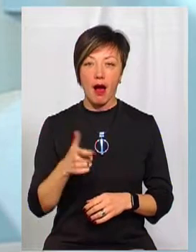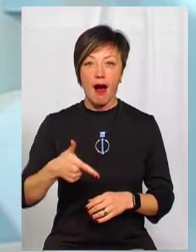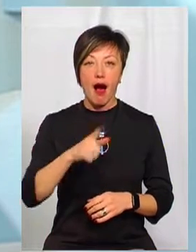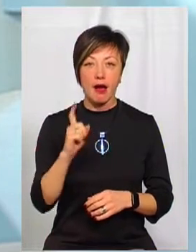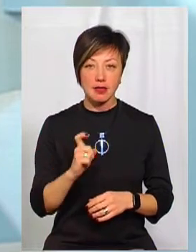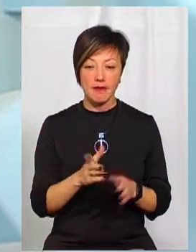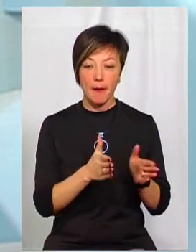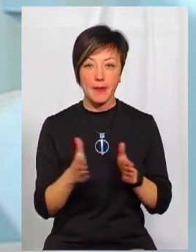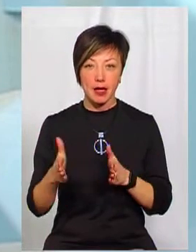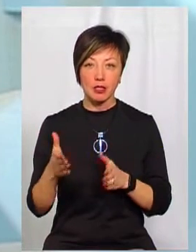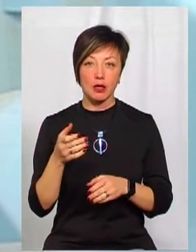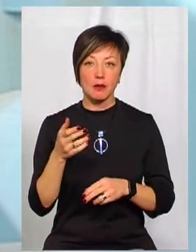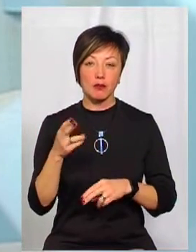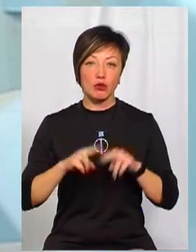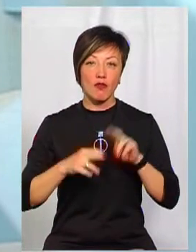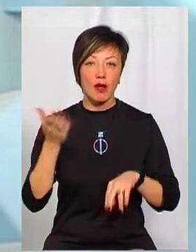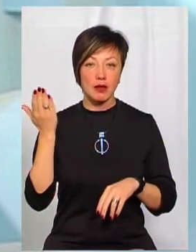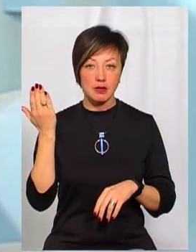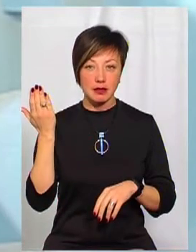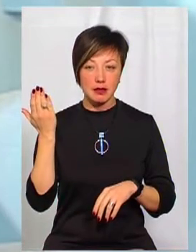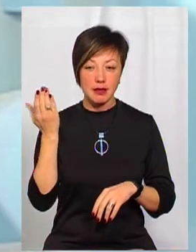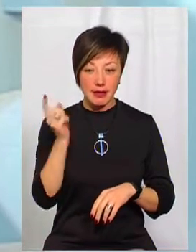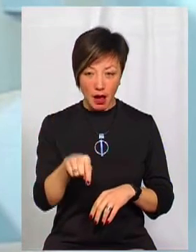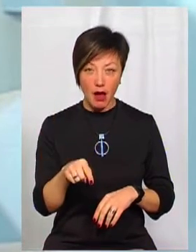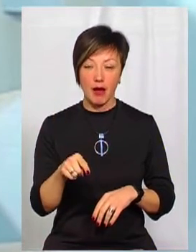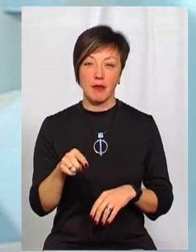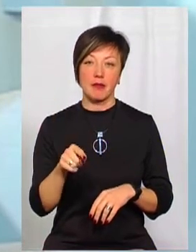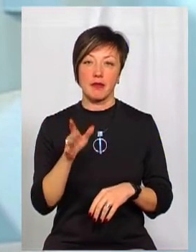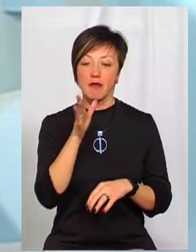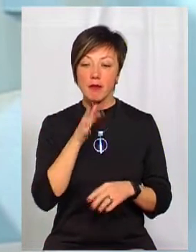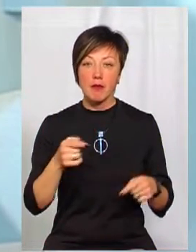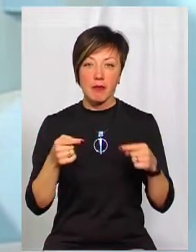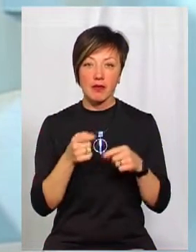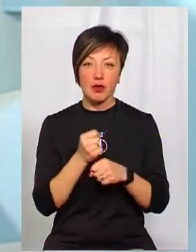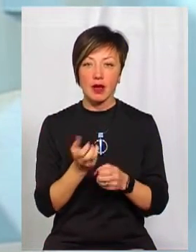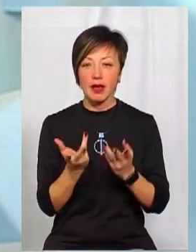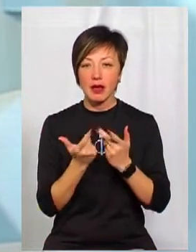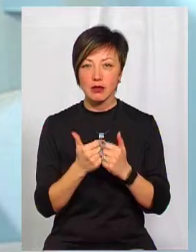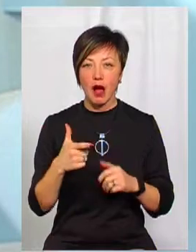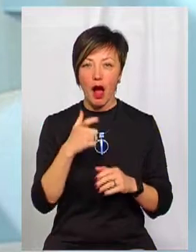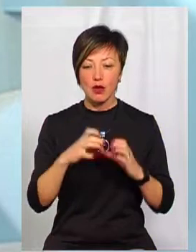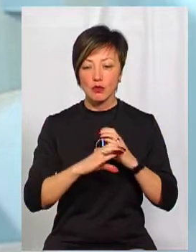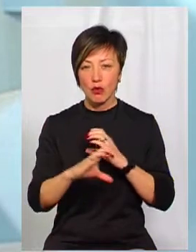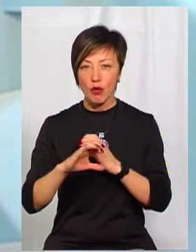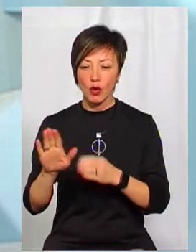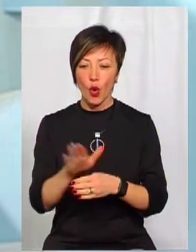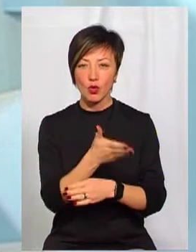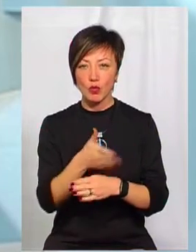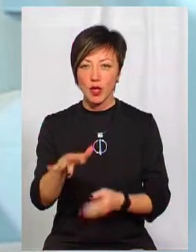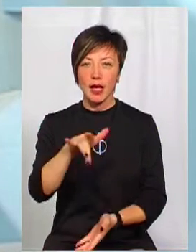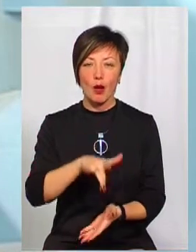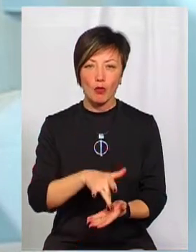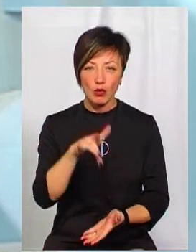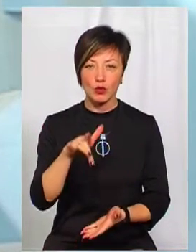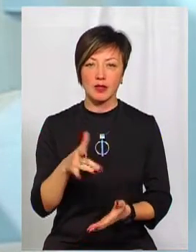які будувались там і в певні роки, і від кількості газопроводів, від кількості газорозподільних